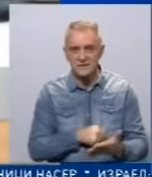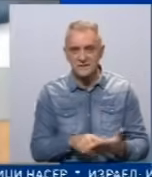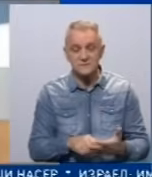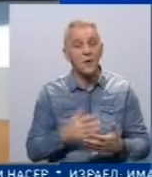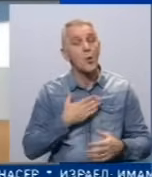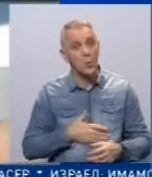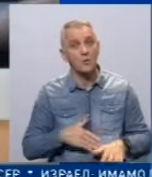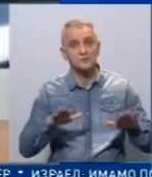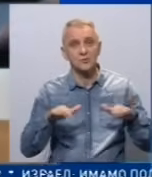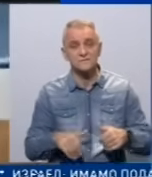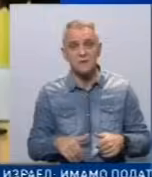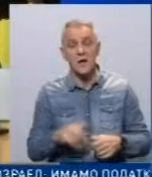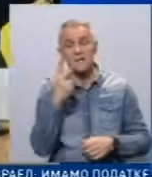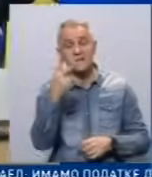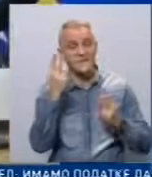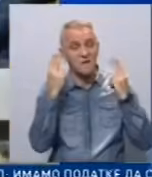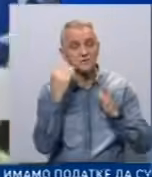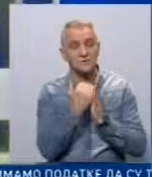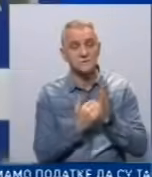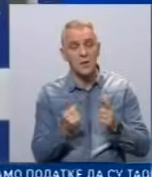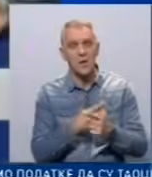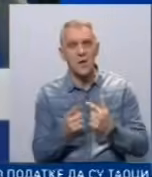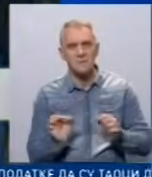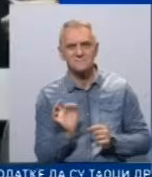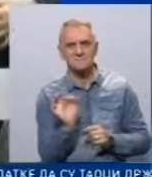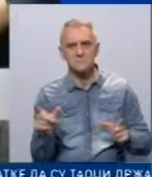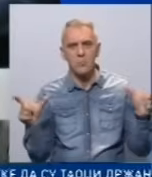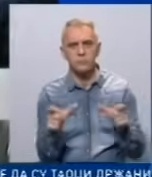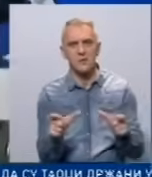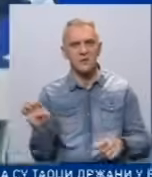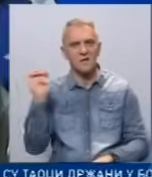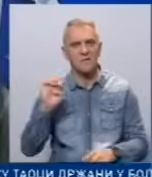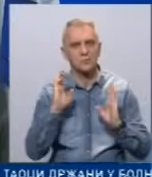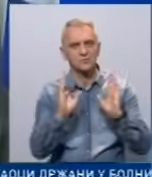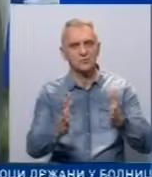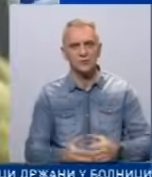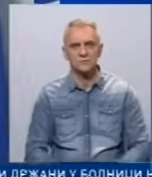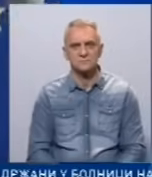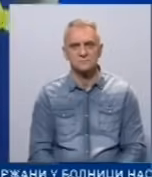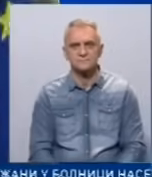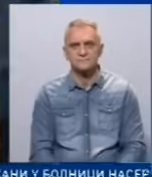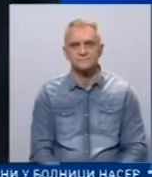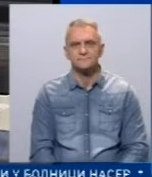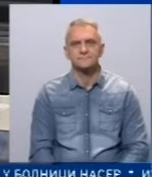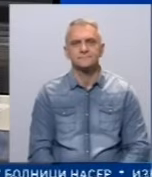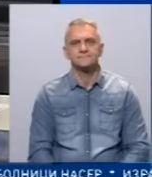li usvojiti tri ključna zakona ili će ucjenama blokirati evropski put?